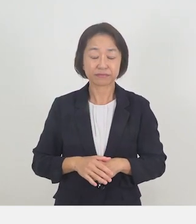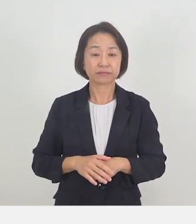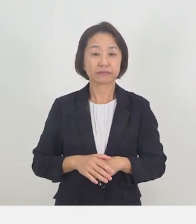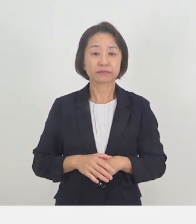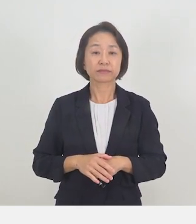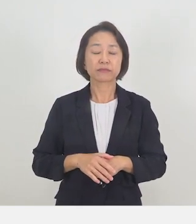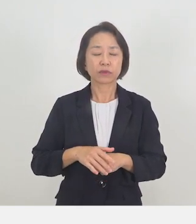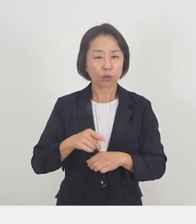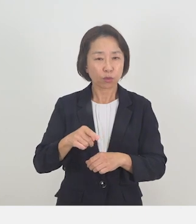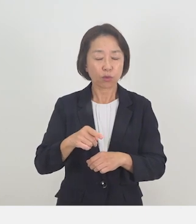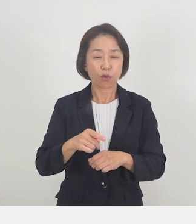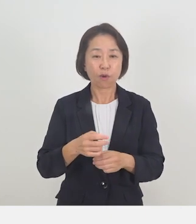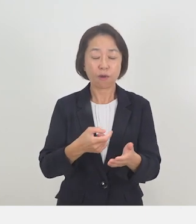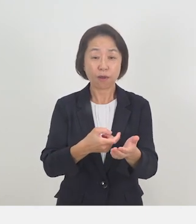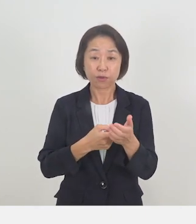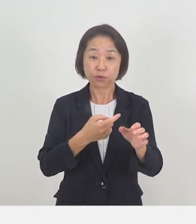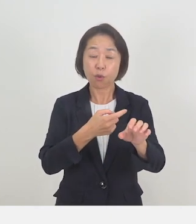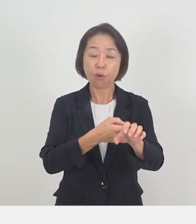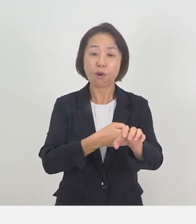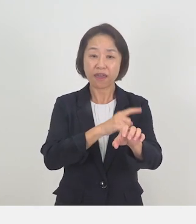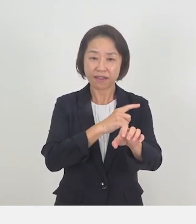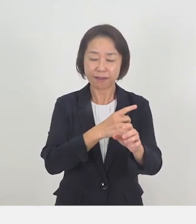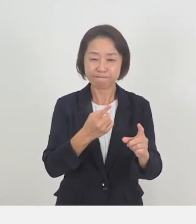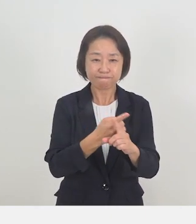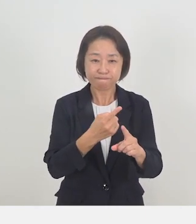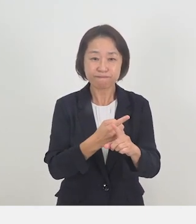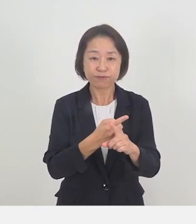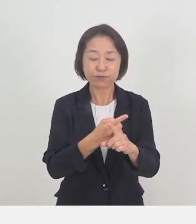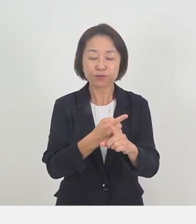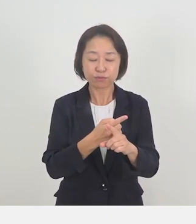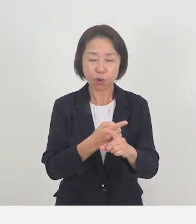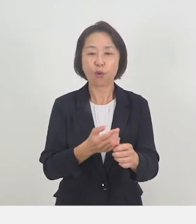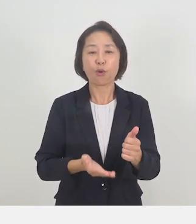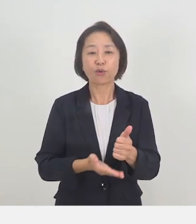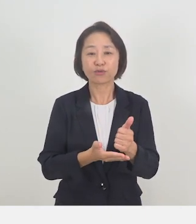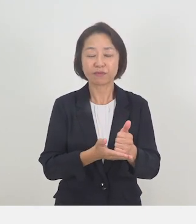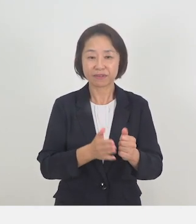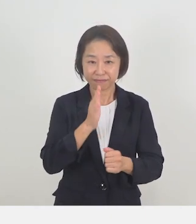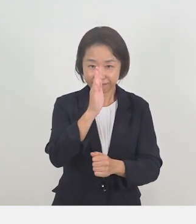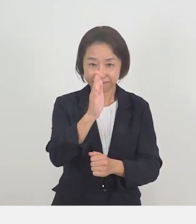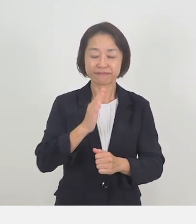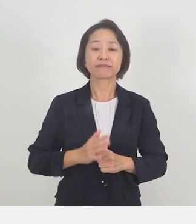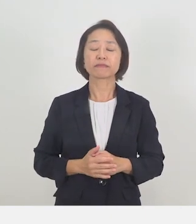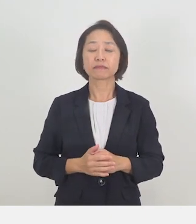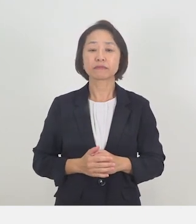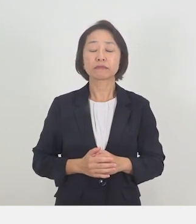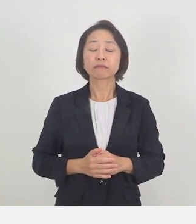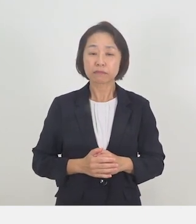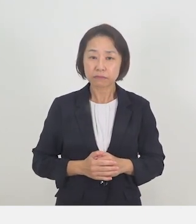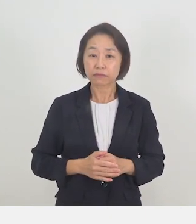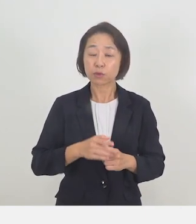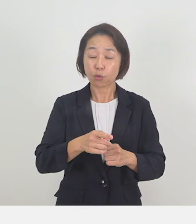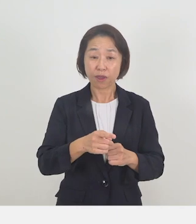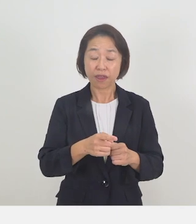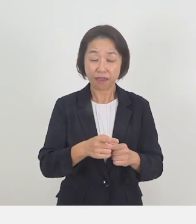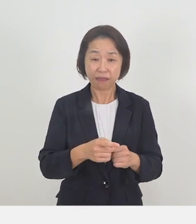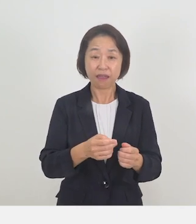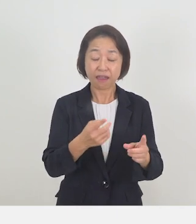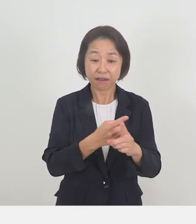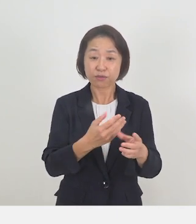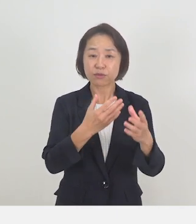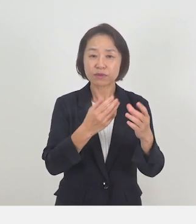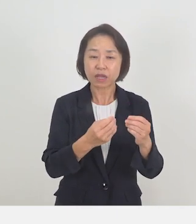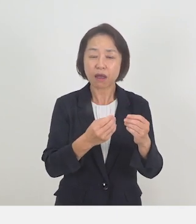て省エネ回収を実施することも機会があればお勧めいただければと思います省エネ回収を行った省エネ